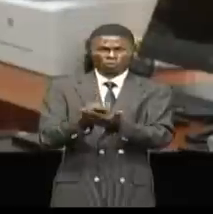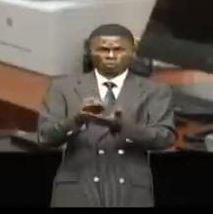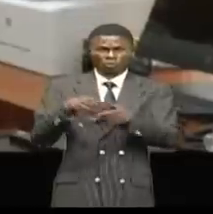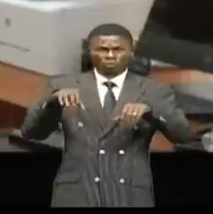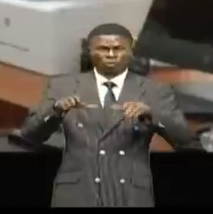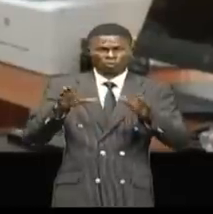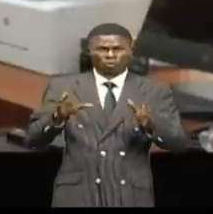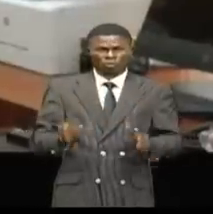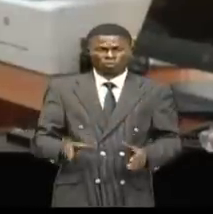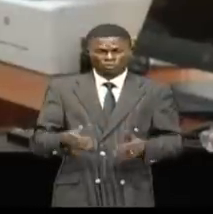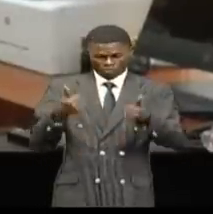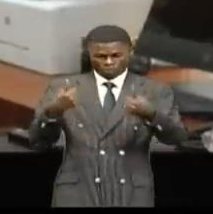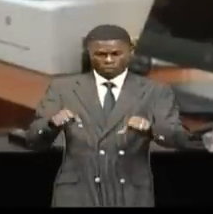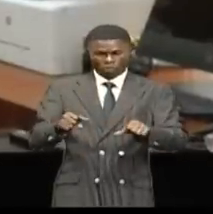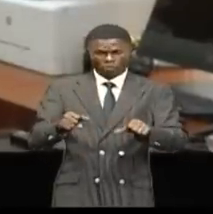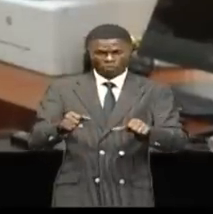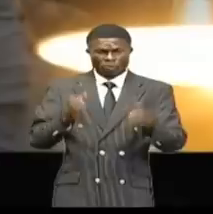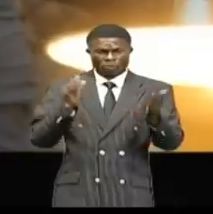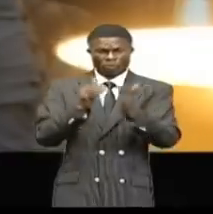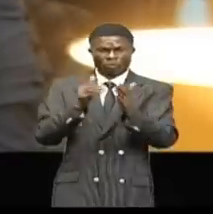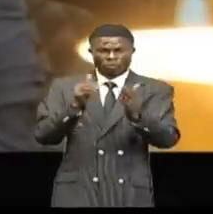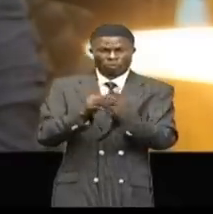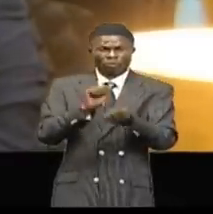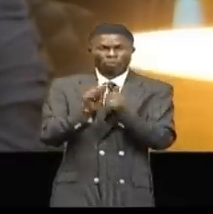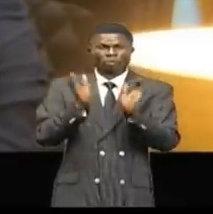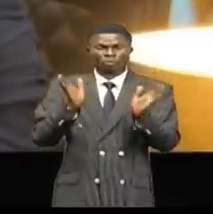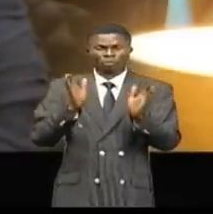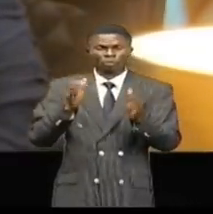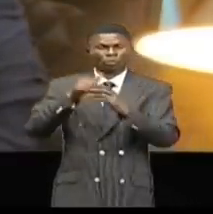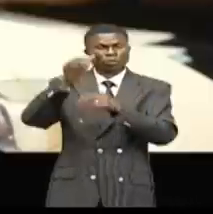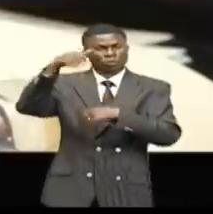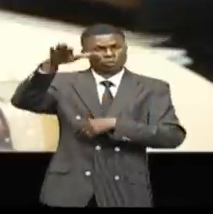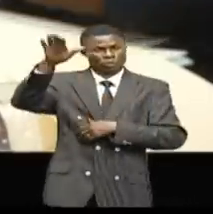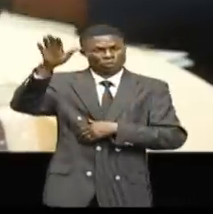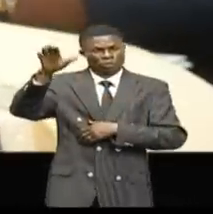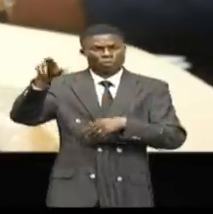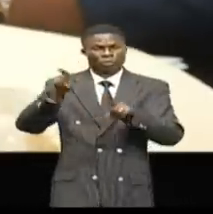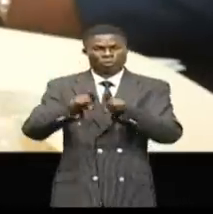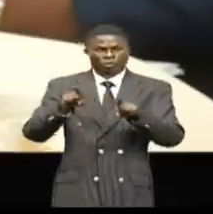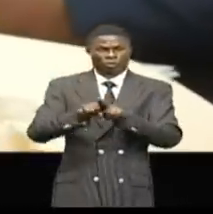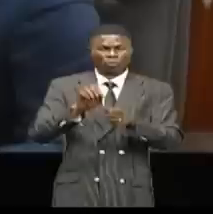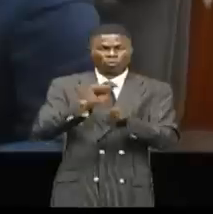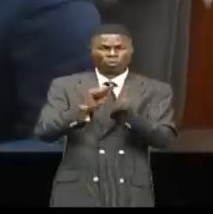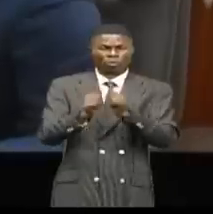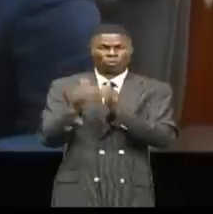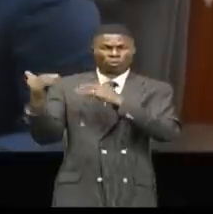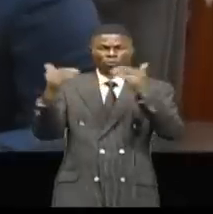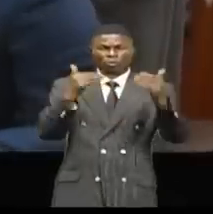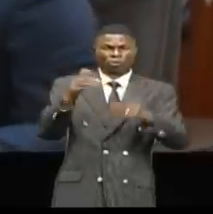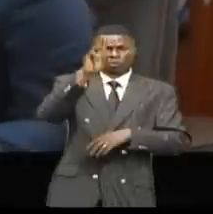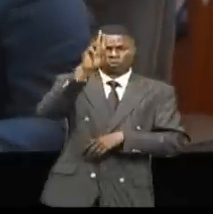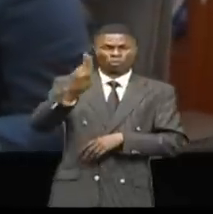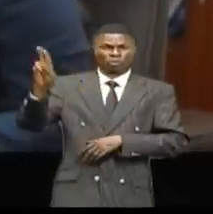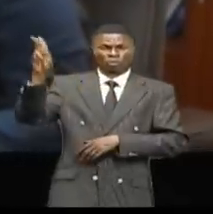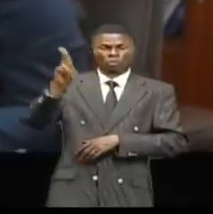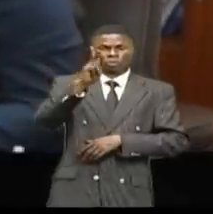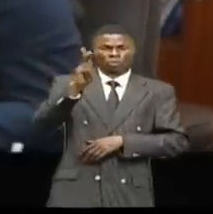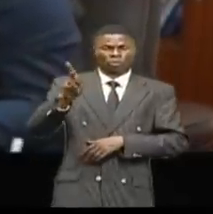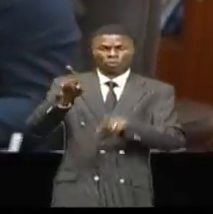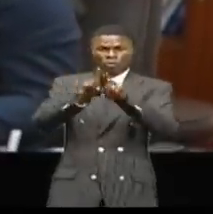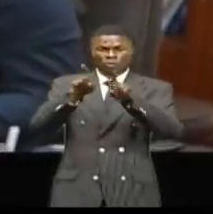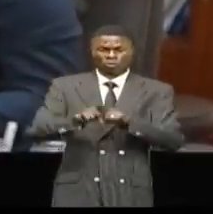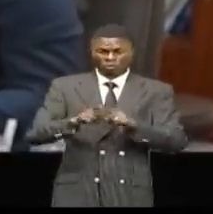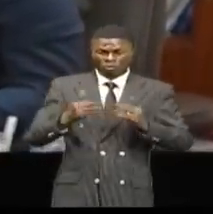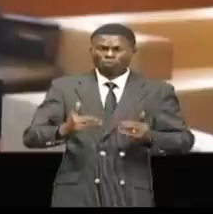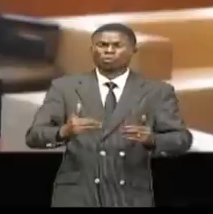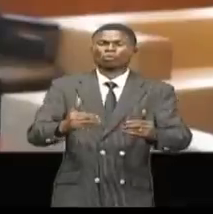congolaise reste exposée aux facteurs de risques externes tels que les effets de la guerre russo-ukrainienne et la